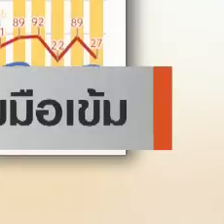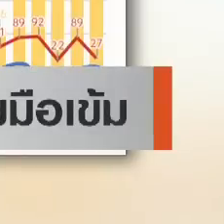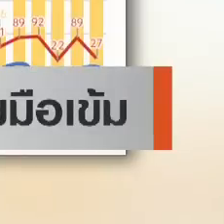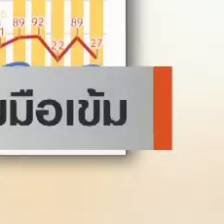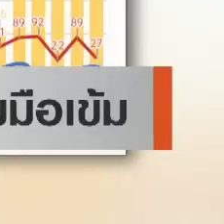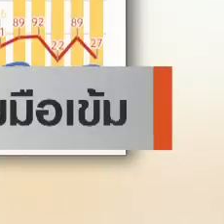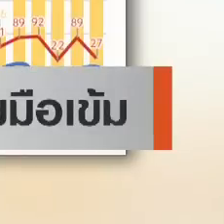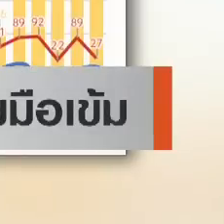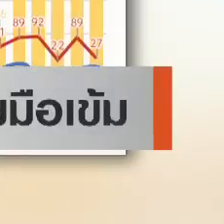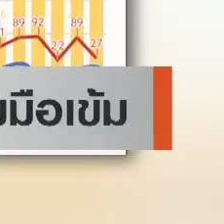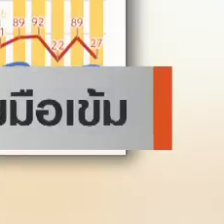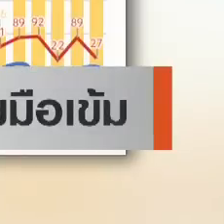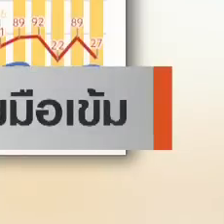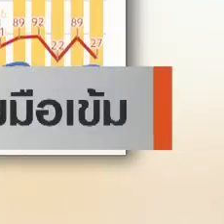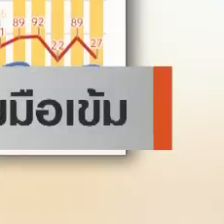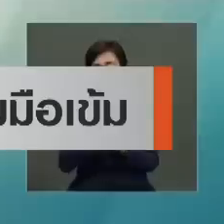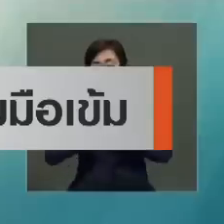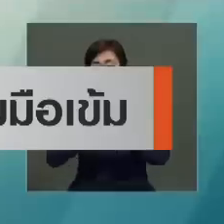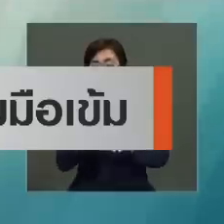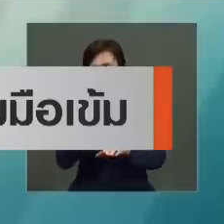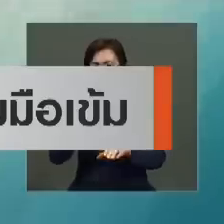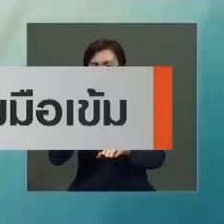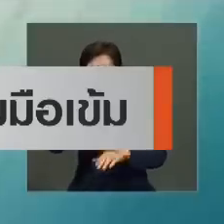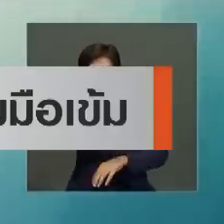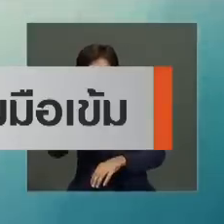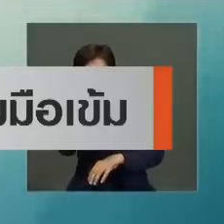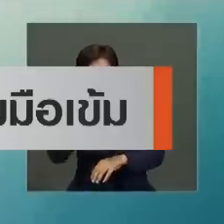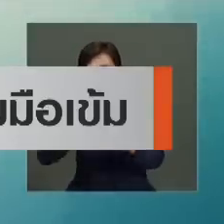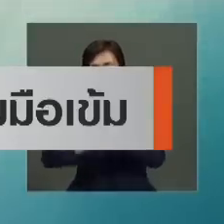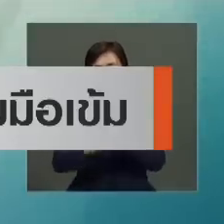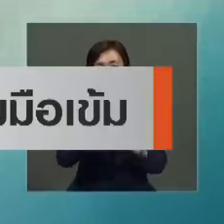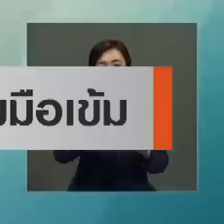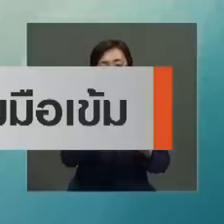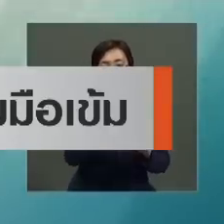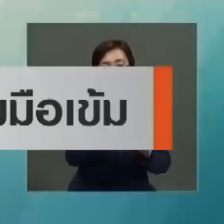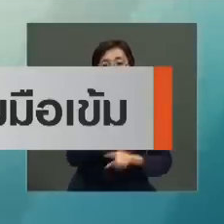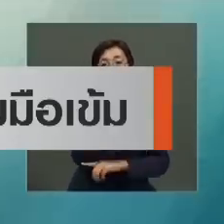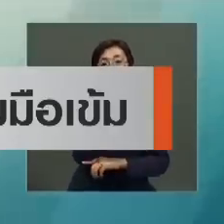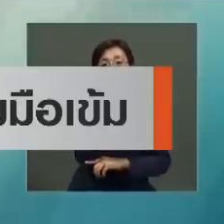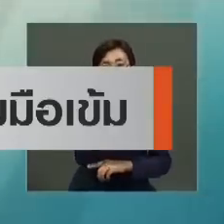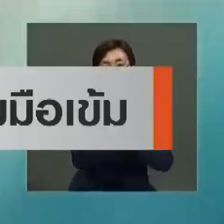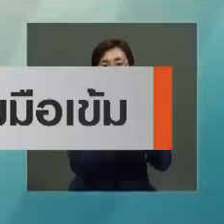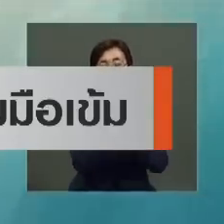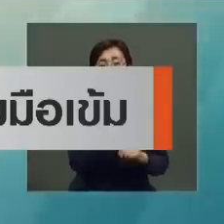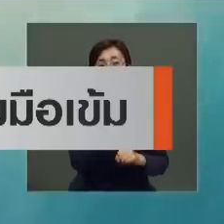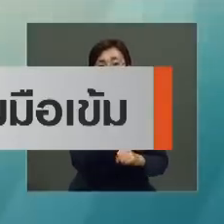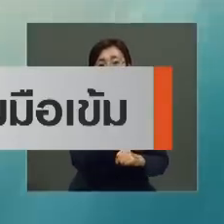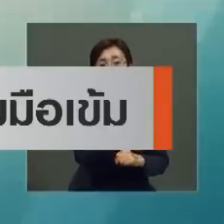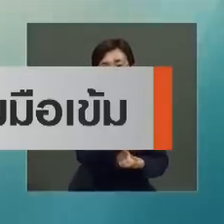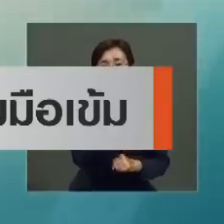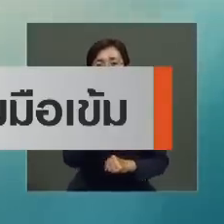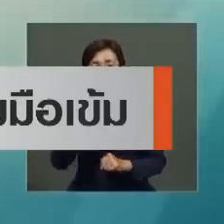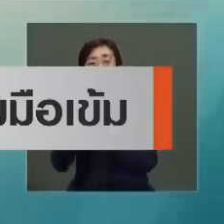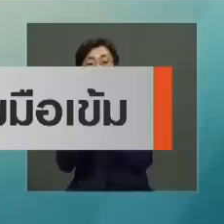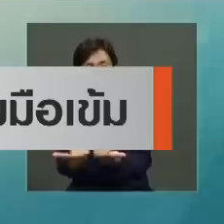ร่วมมือในการตรวจสอบขณะที่ในพื้นที่กรุงเทพมหานครนั้นจะเห็นว่าวันนี้มีตัวเลขผู้ติดเชื้อน้อยลงครับตั้งแต่